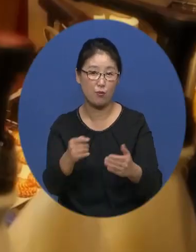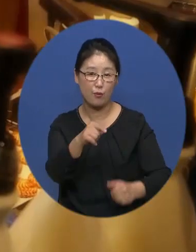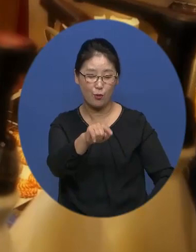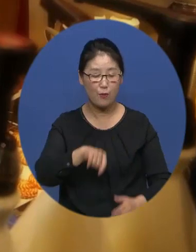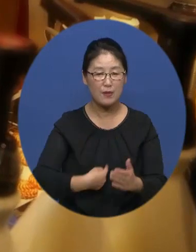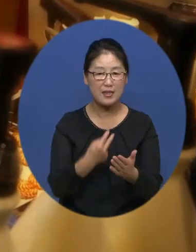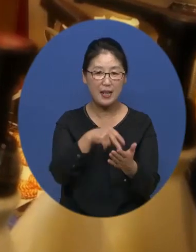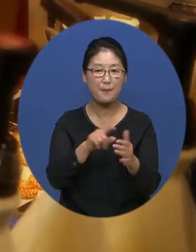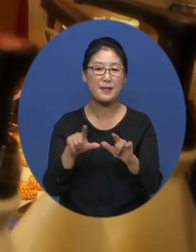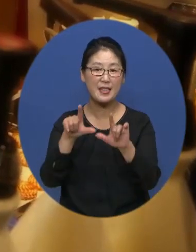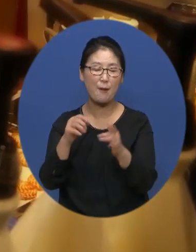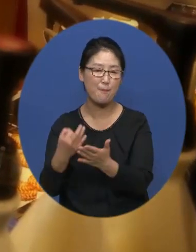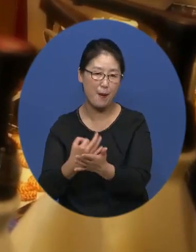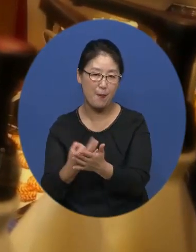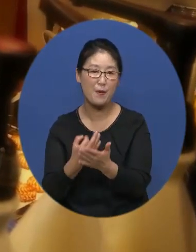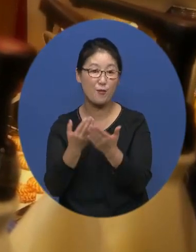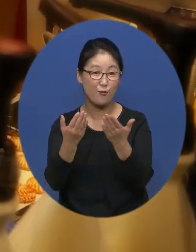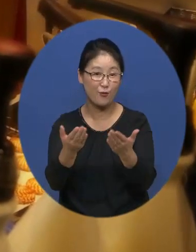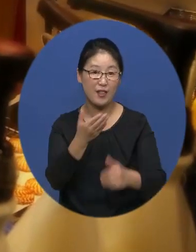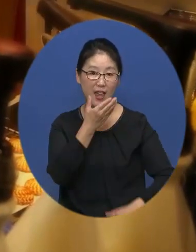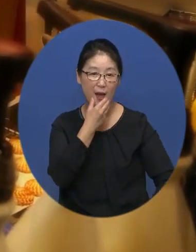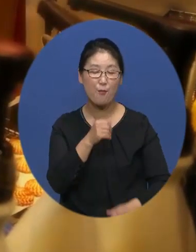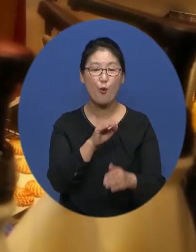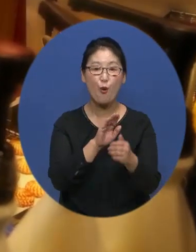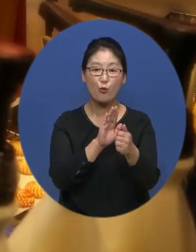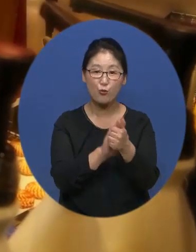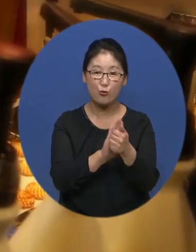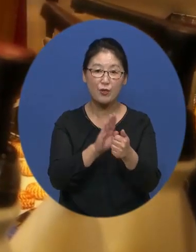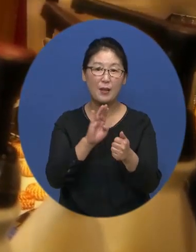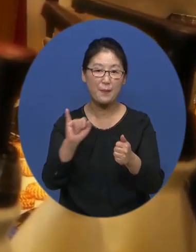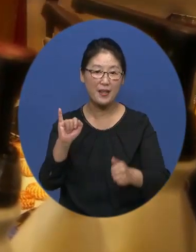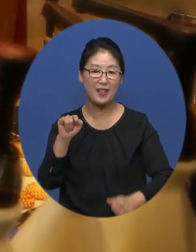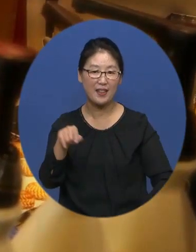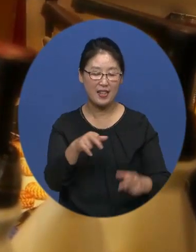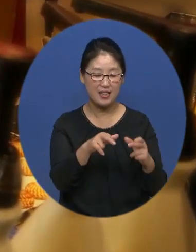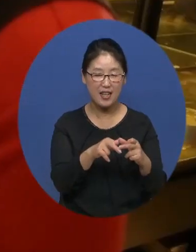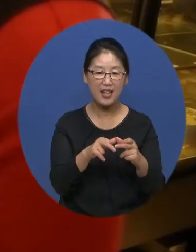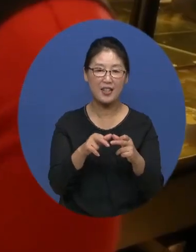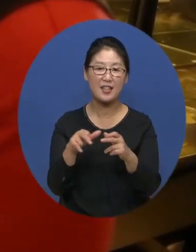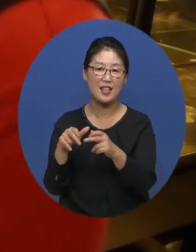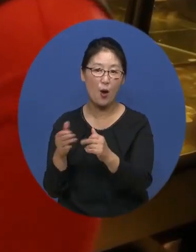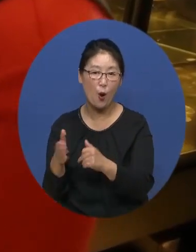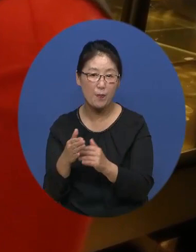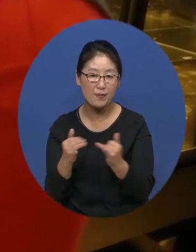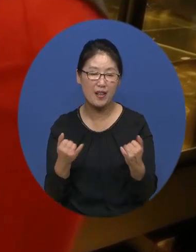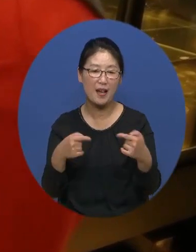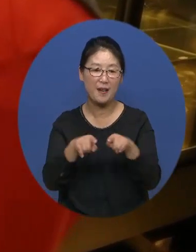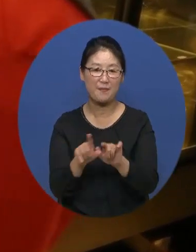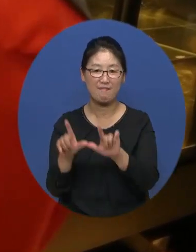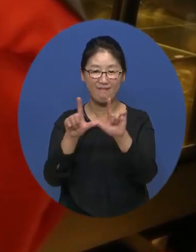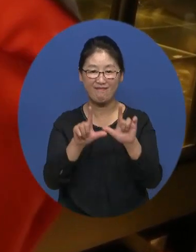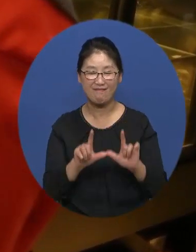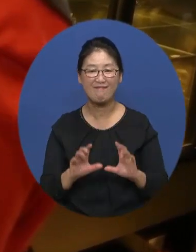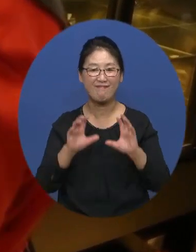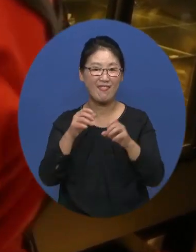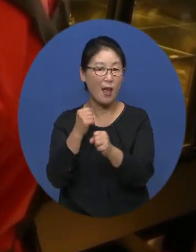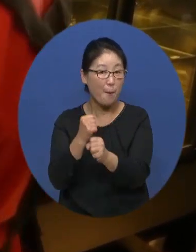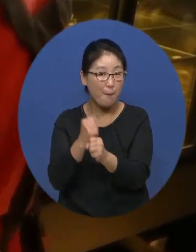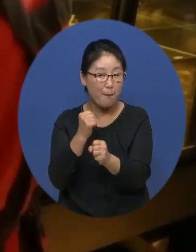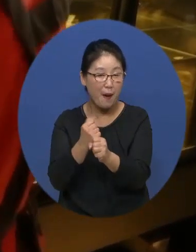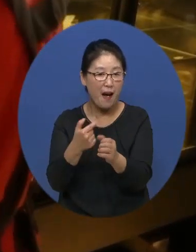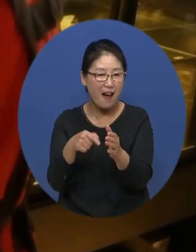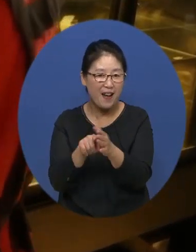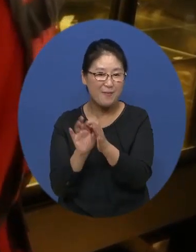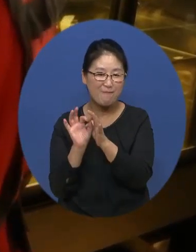안정을 도와주고 있는 행복 두드림이 장애인과 비장애인이 더불어 살아가는 세상을 만들기 위해 그들은